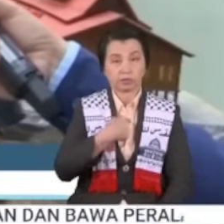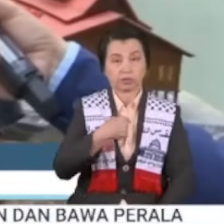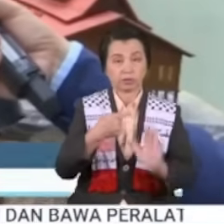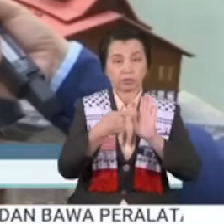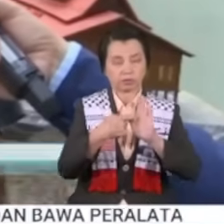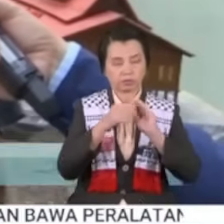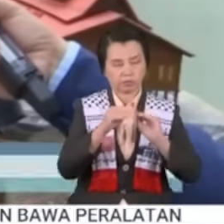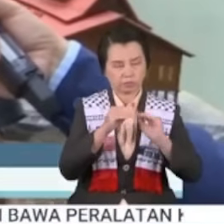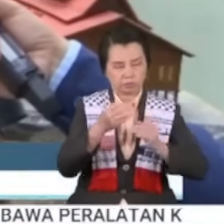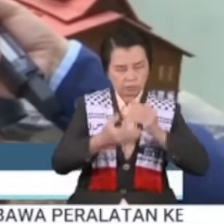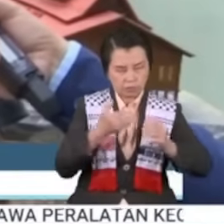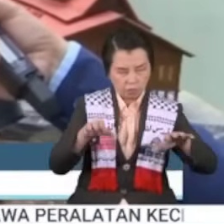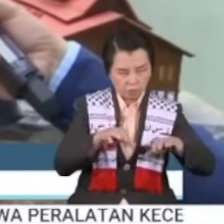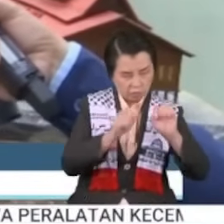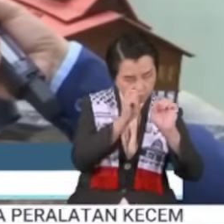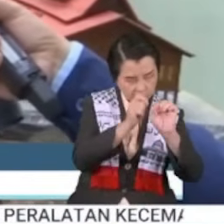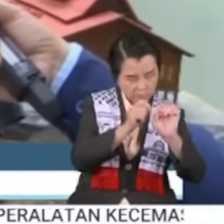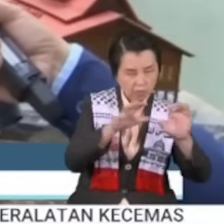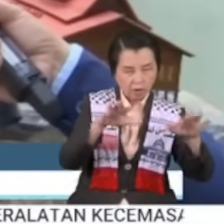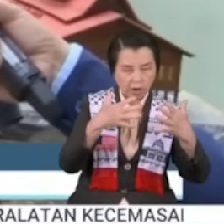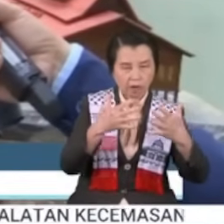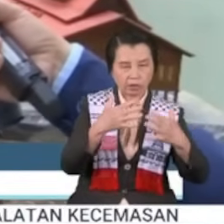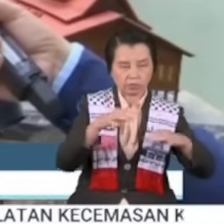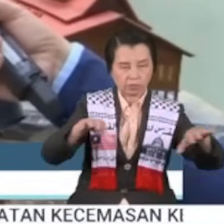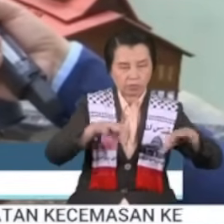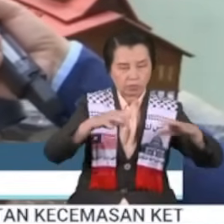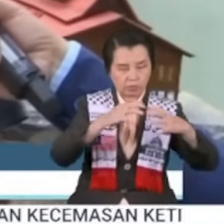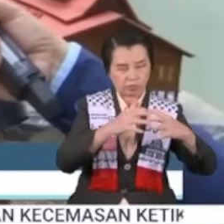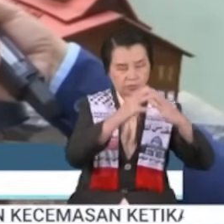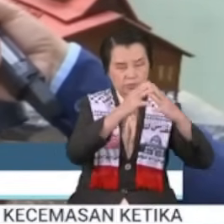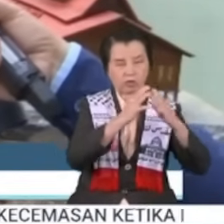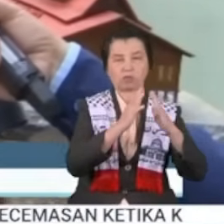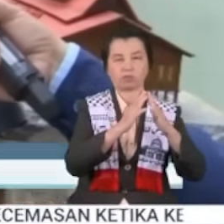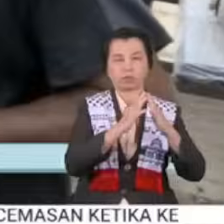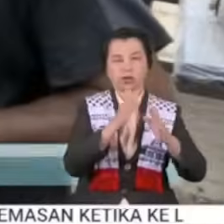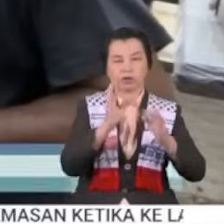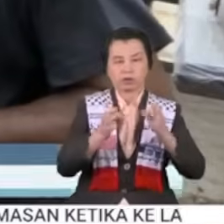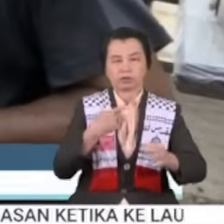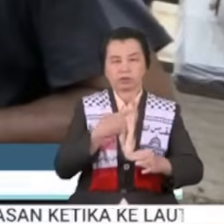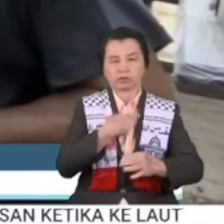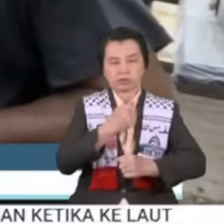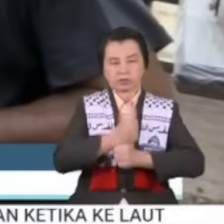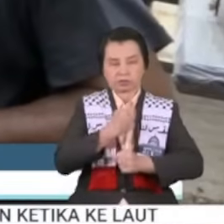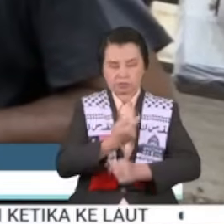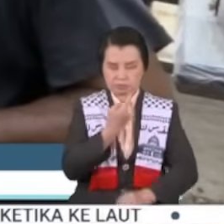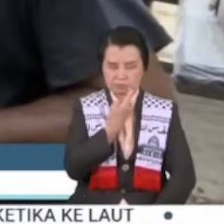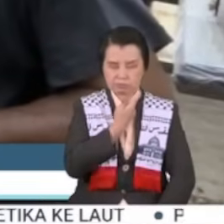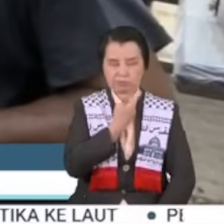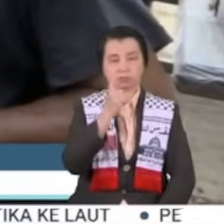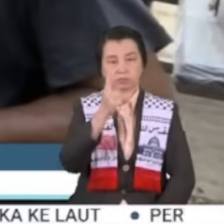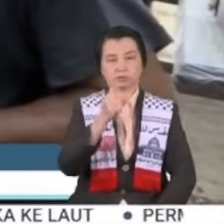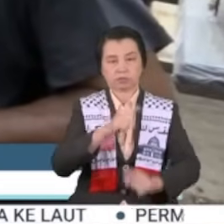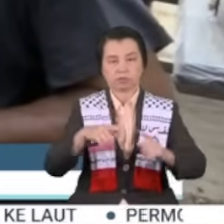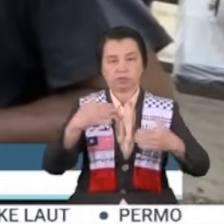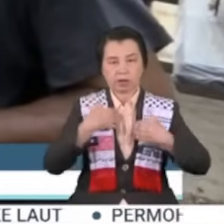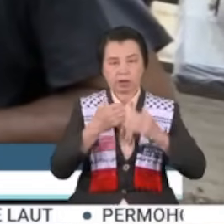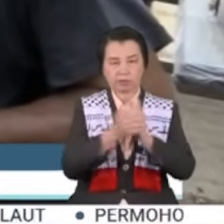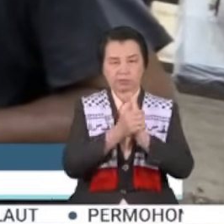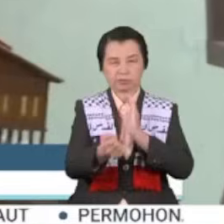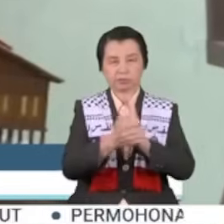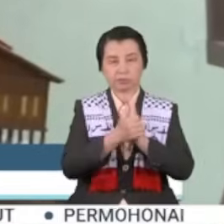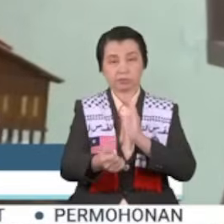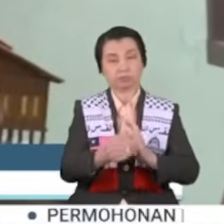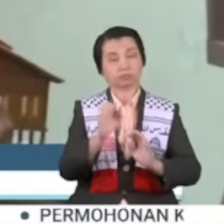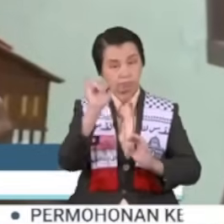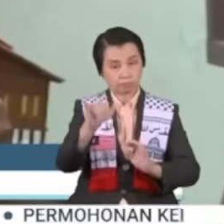cara-cara proses macam mana nak membangunkan walaupun kita kerja seorang tapi dia ada skskil